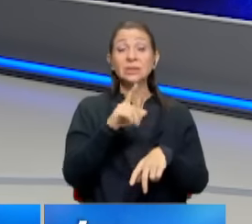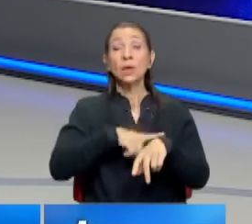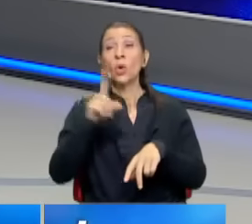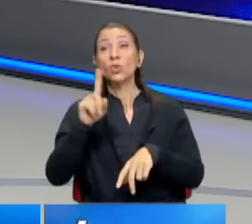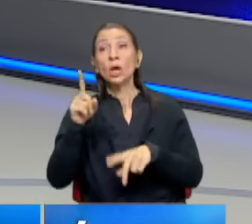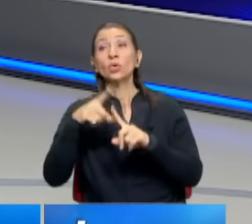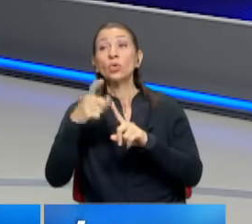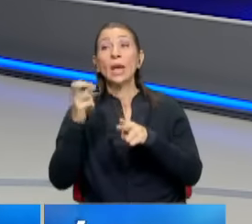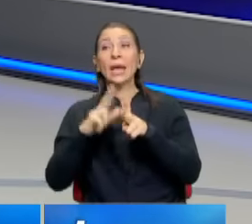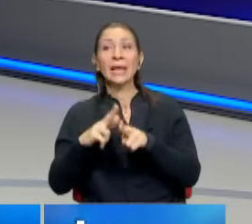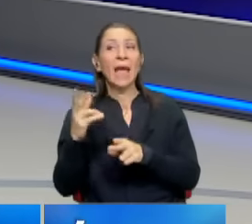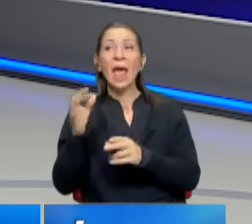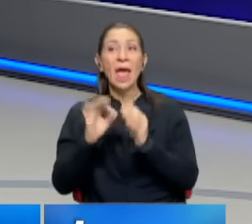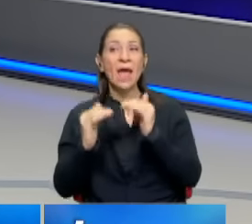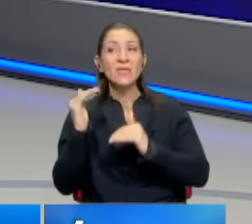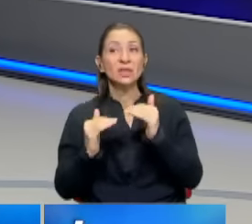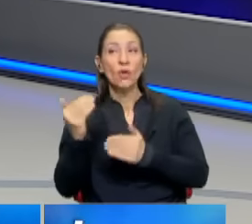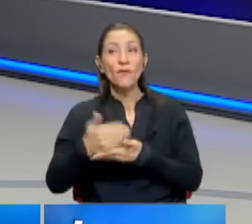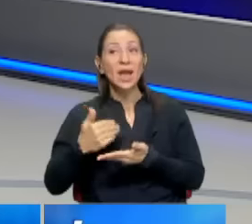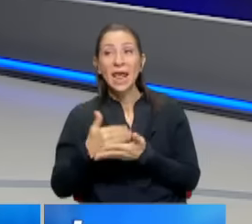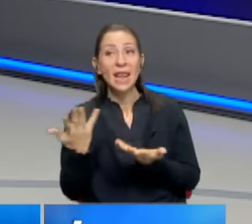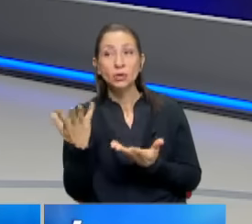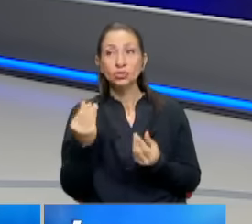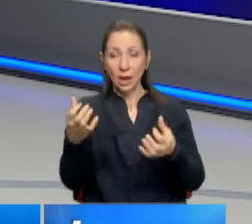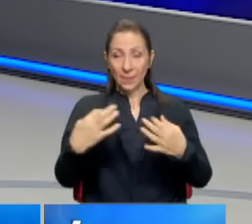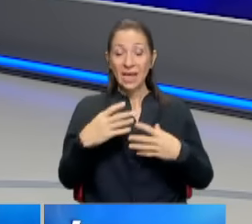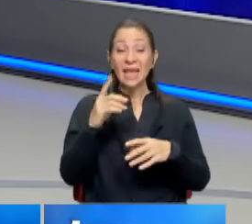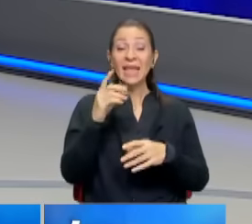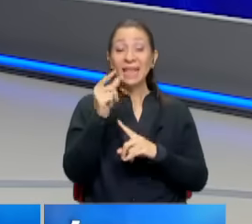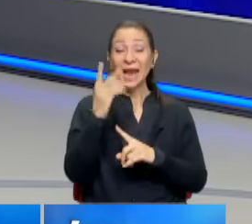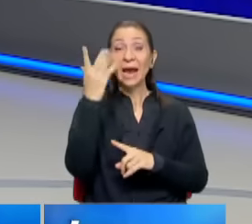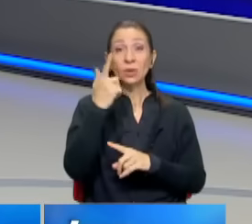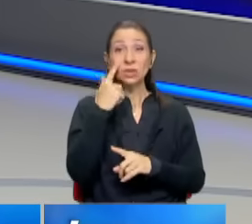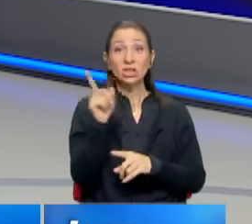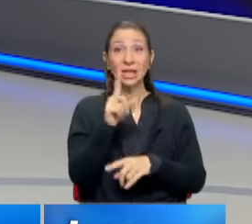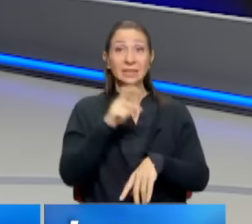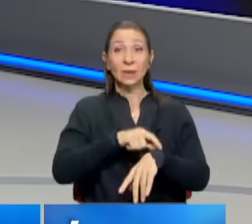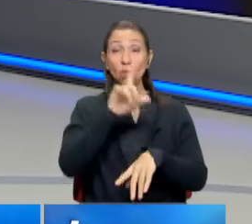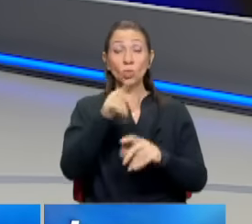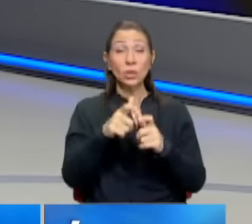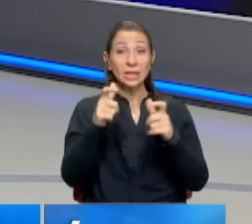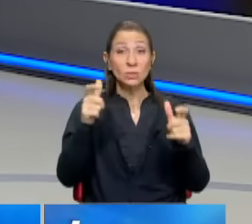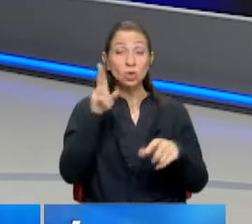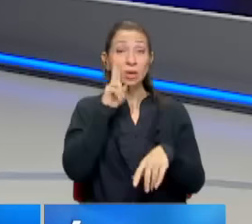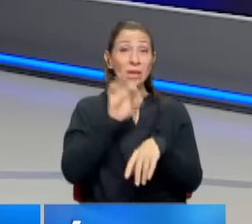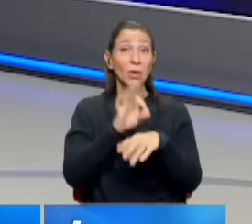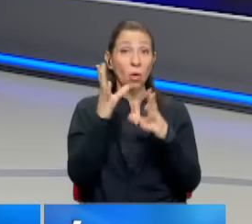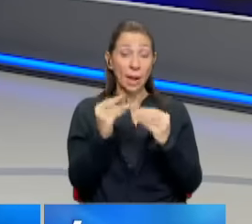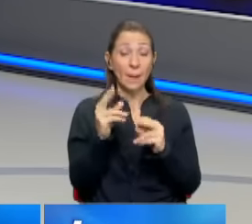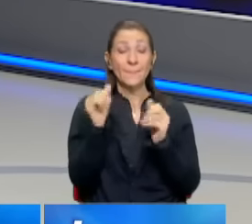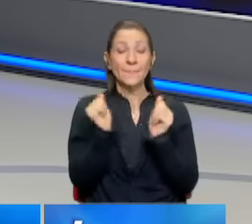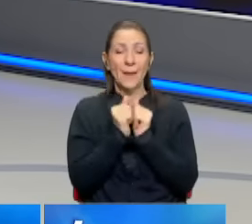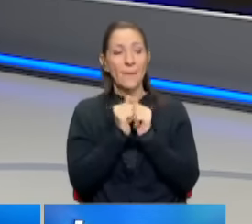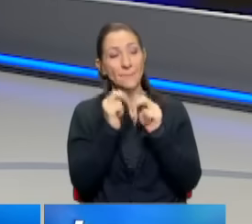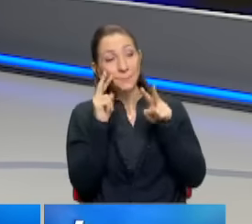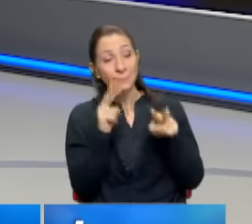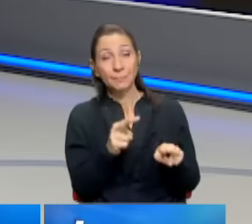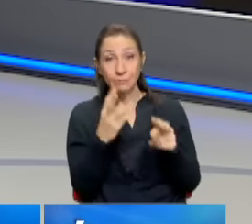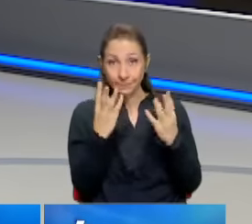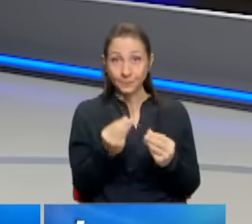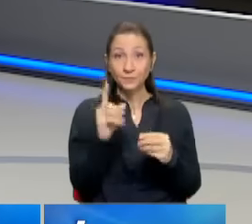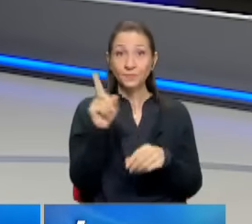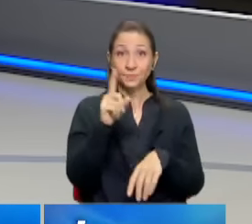da TÜİK'ten gelecek enflasyon verilerinde olacak. İlker Karagöz'le Çalar Saat'te de tüm bu gelişmeleri son dakika olarak birlikte takip